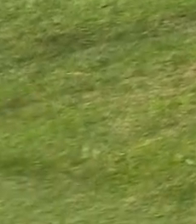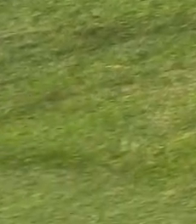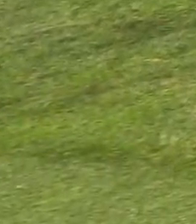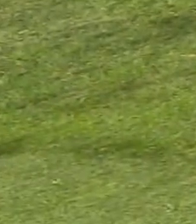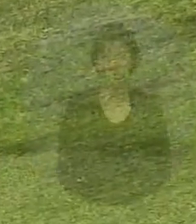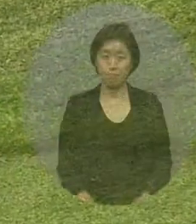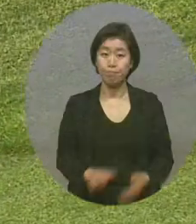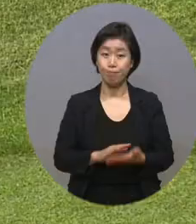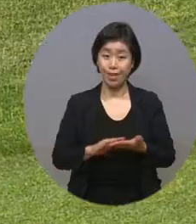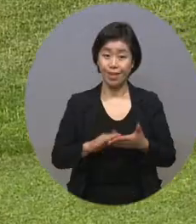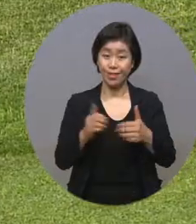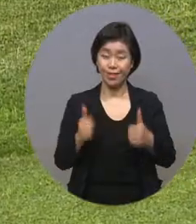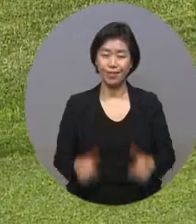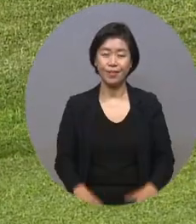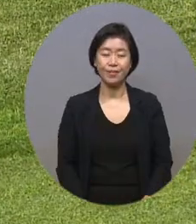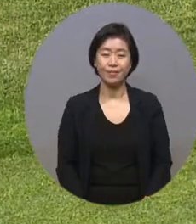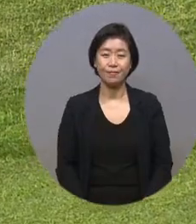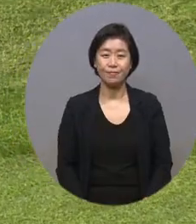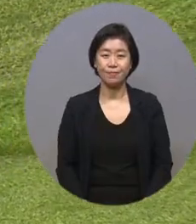나이스.